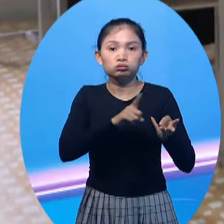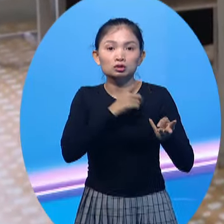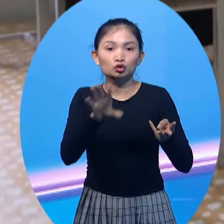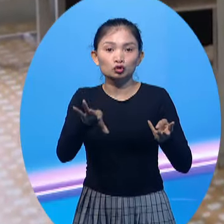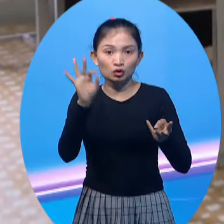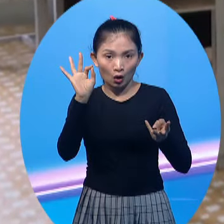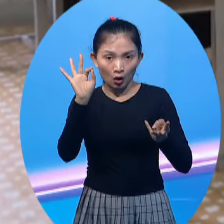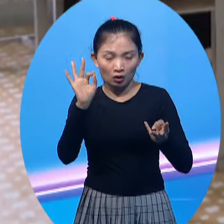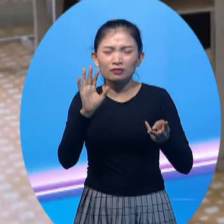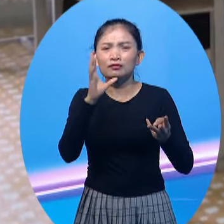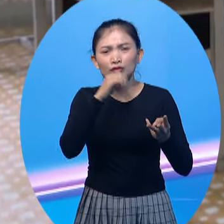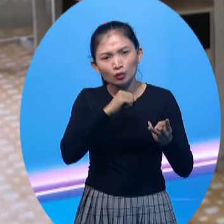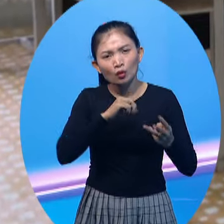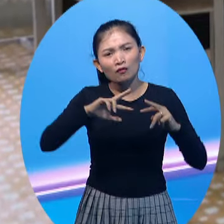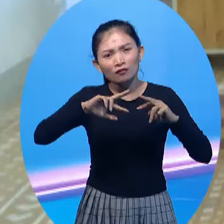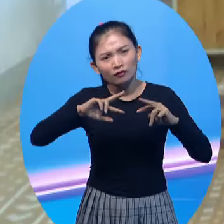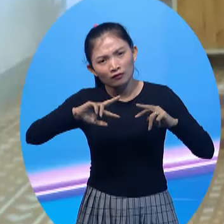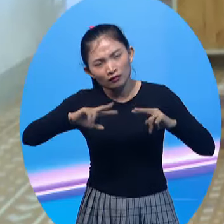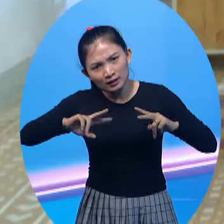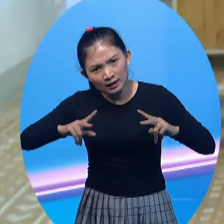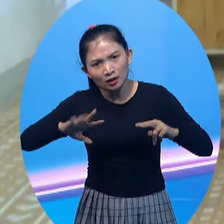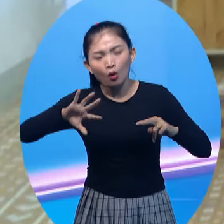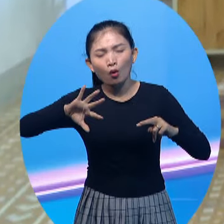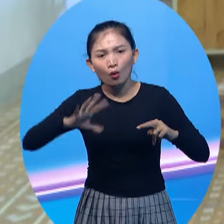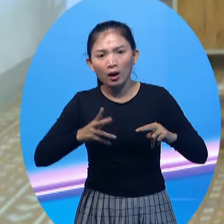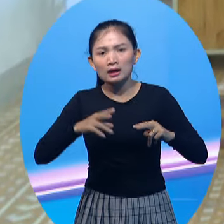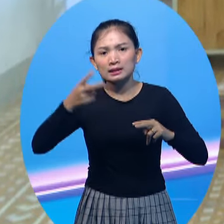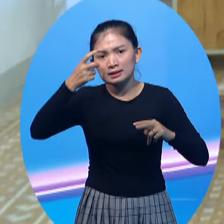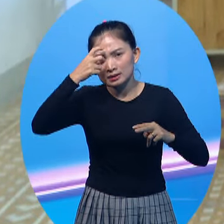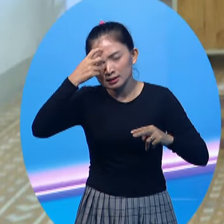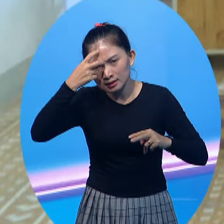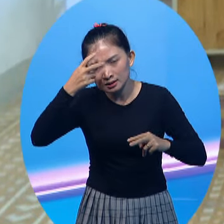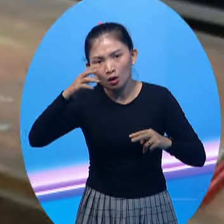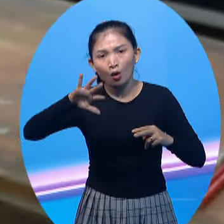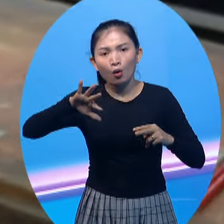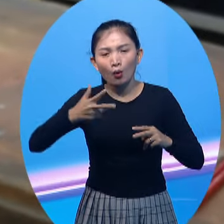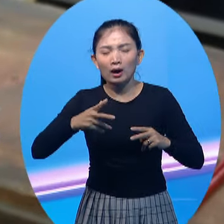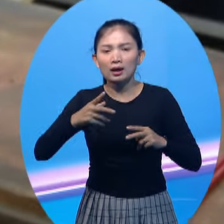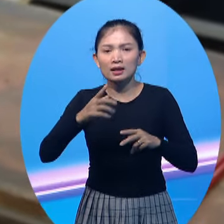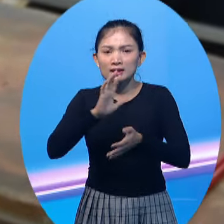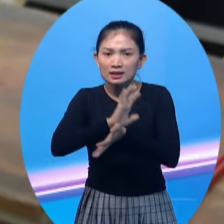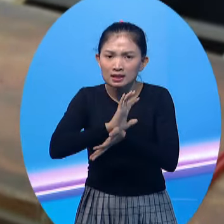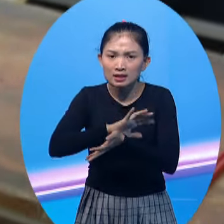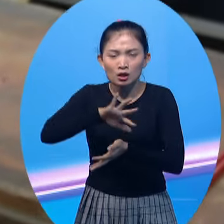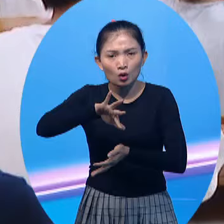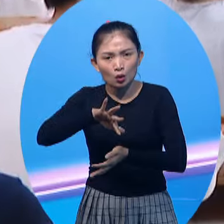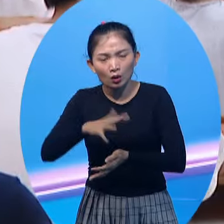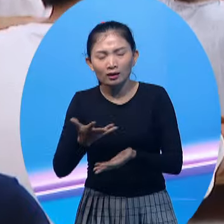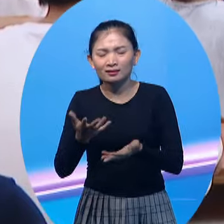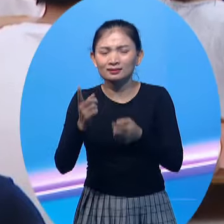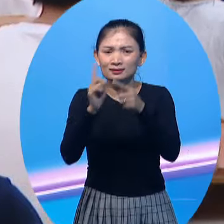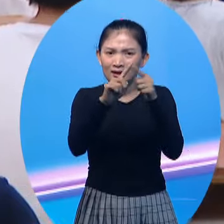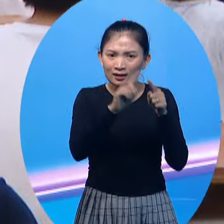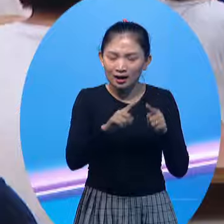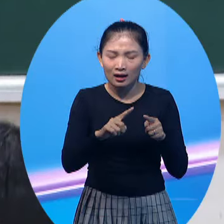các môn vật lý hóa học sinh học lịch sử địa lý giáo dục kinh tế và pháp luật sin học công nghệ công nghiệp Công